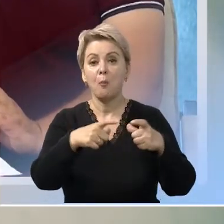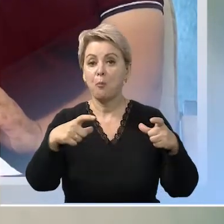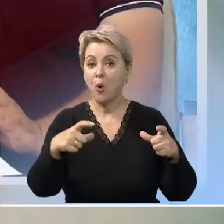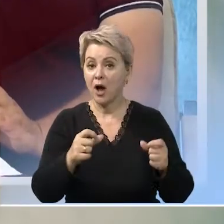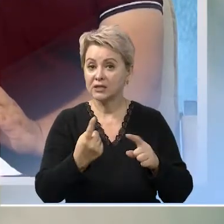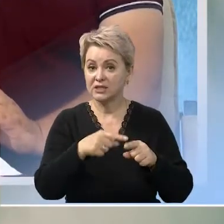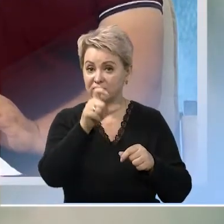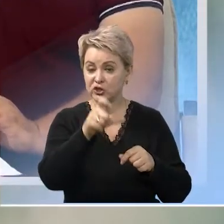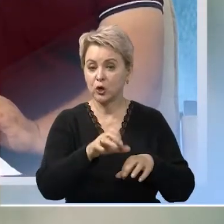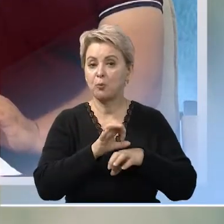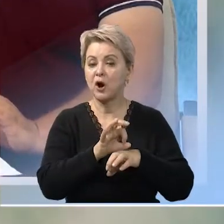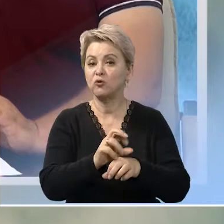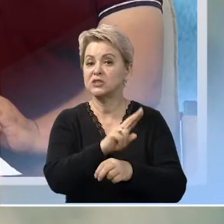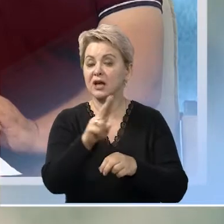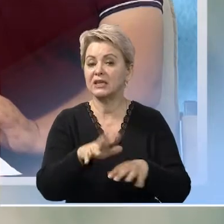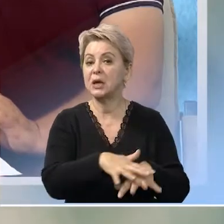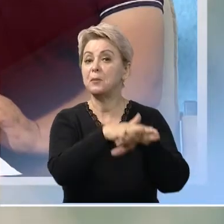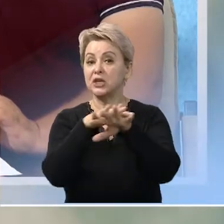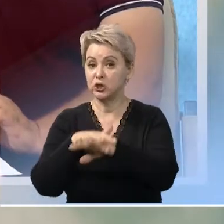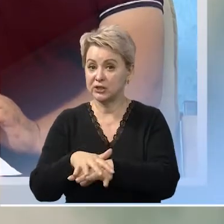по карте потерпевшего проводятся какие-то